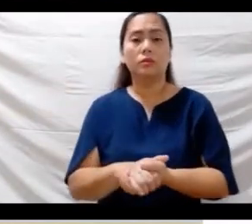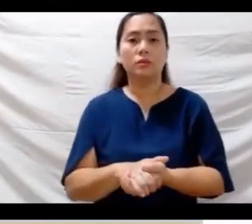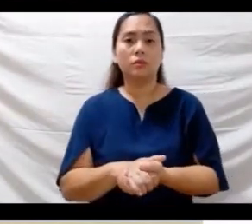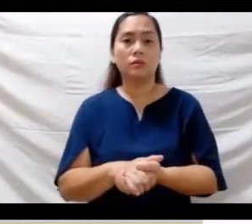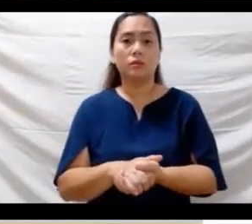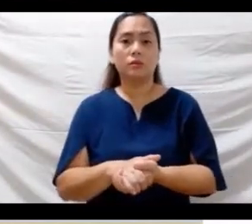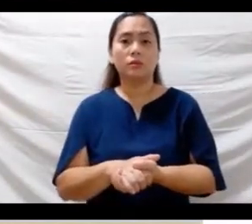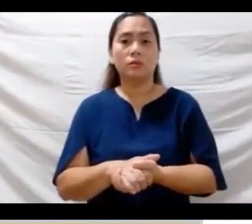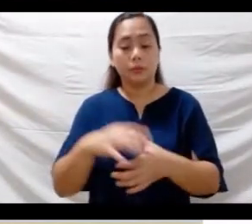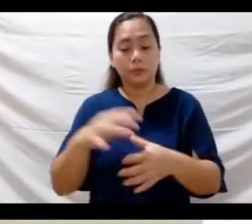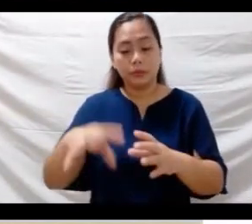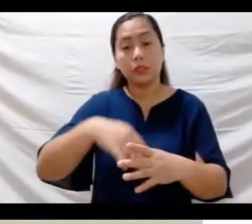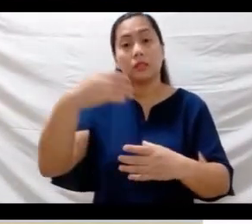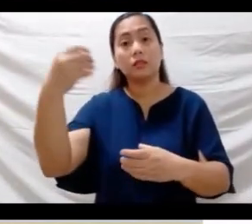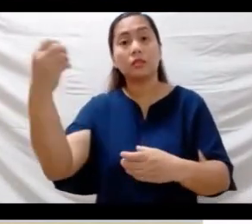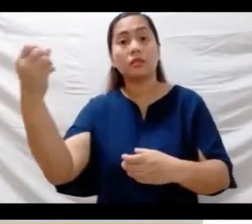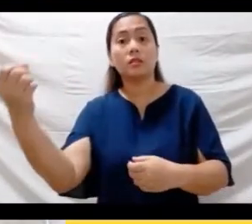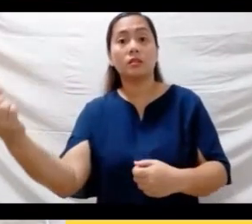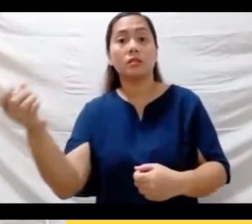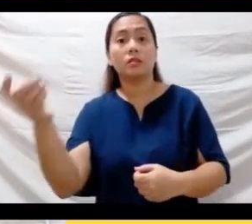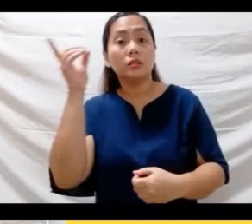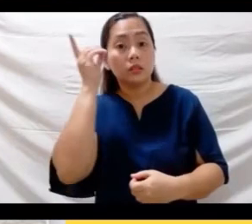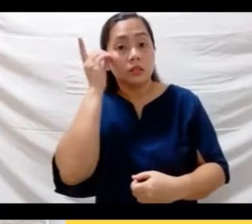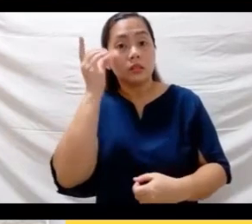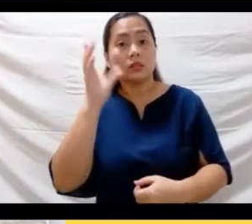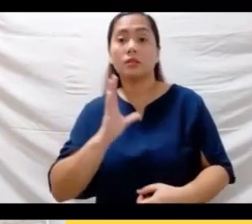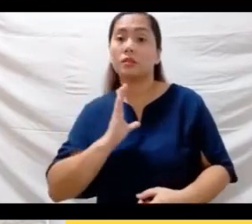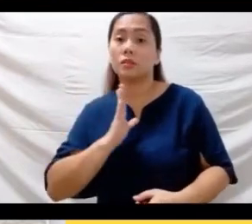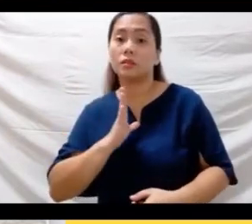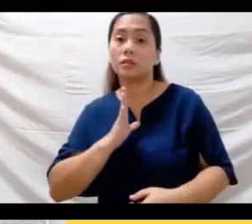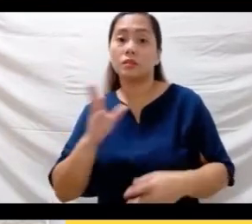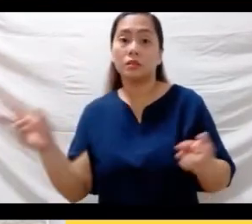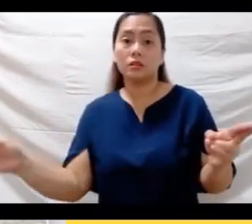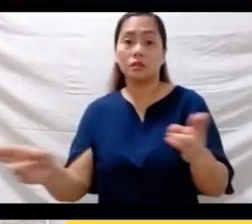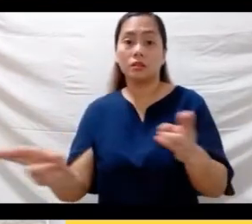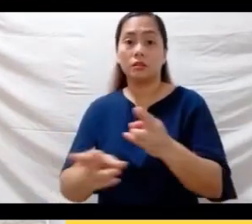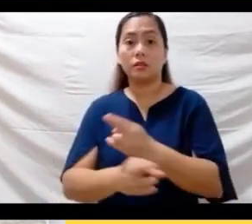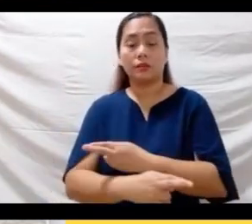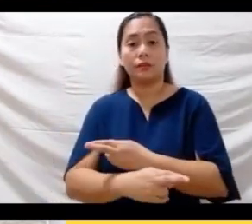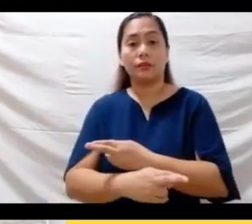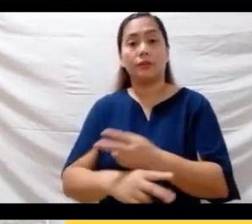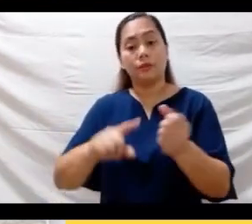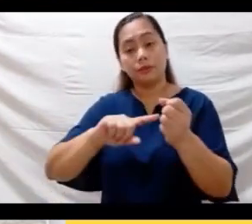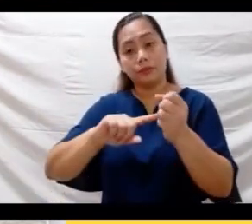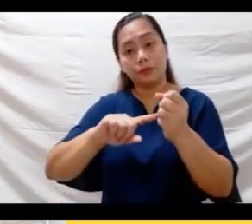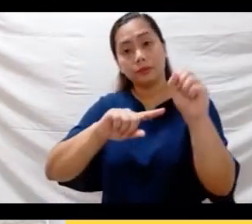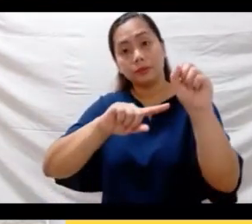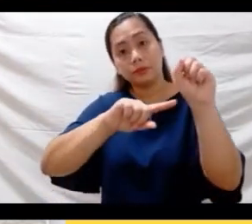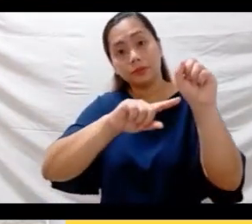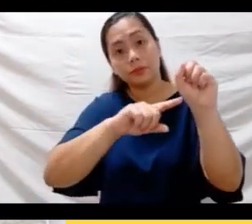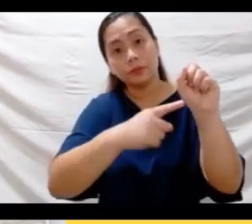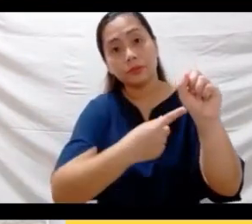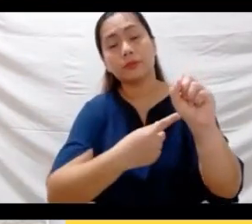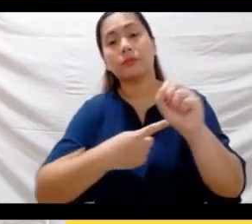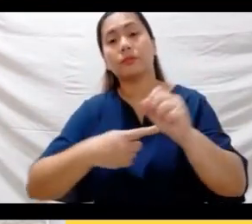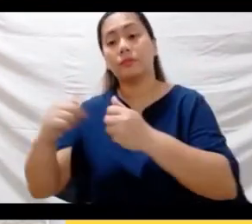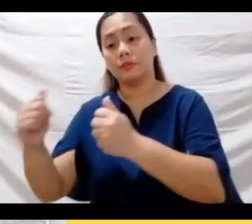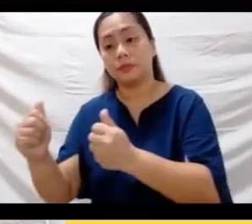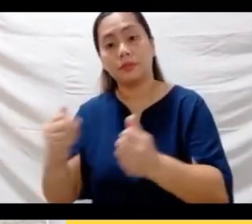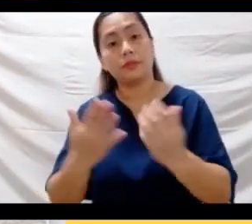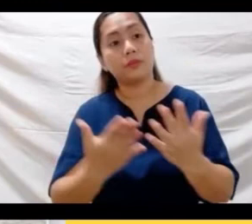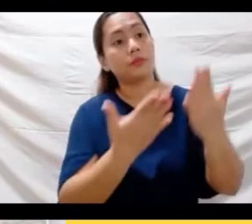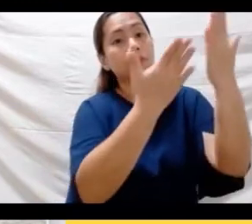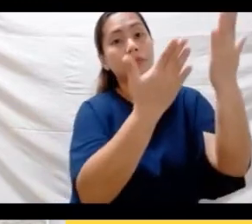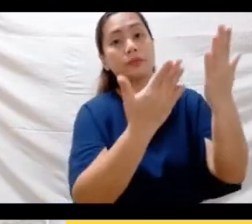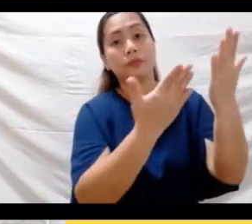Paglabas ni Dino sa sala, nagsisimula ng mag-ayos at magtaas ng mga gamit ang kanyang ate at